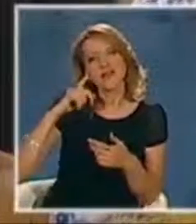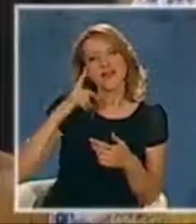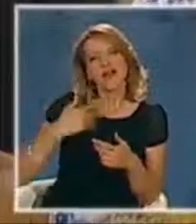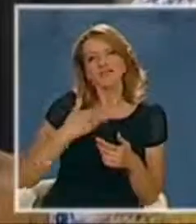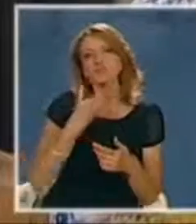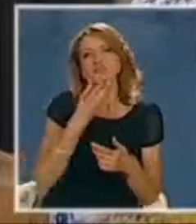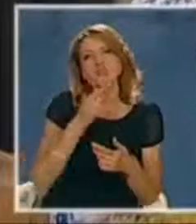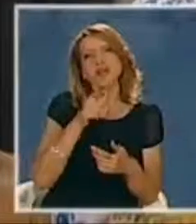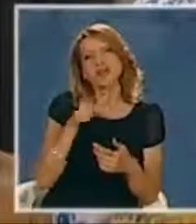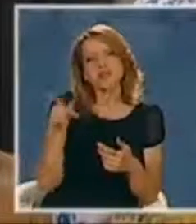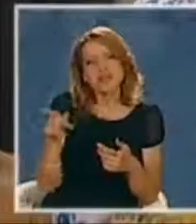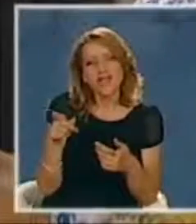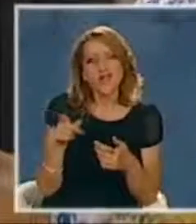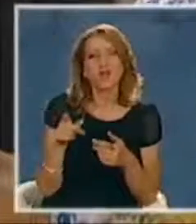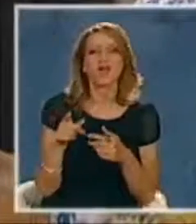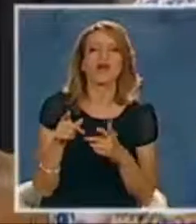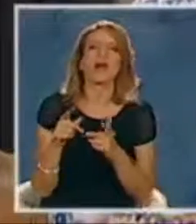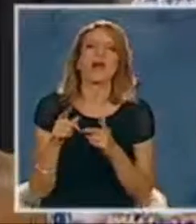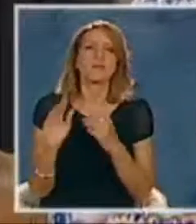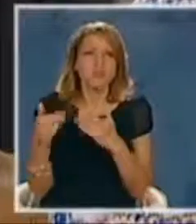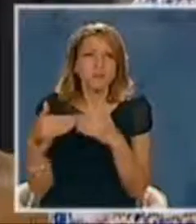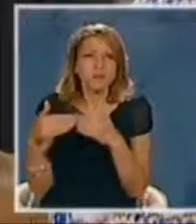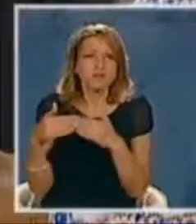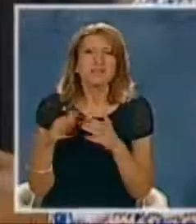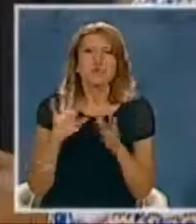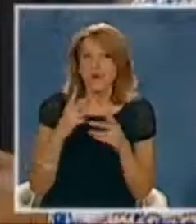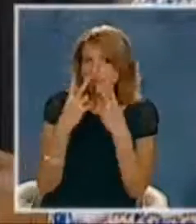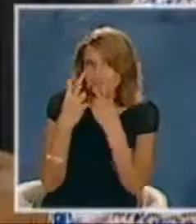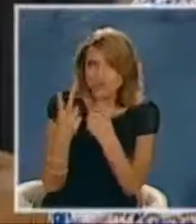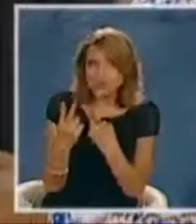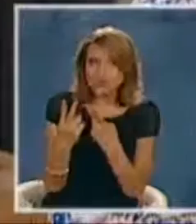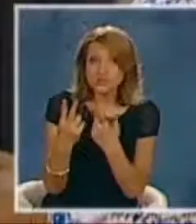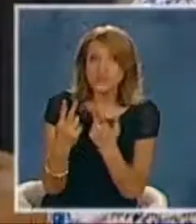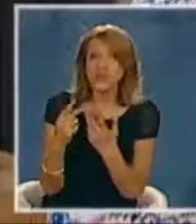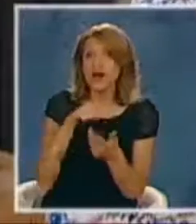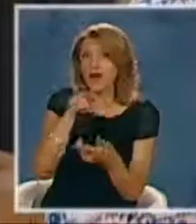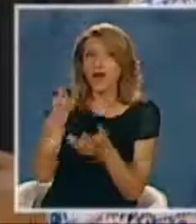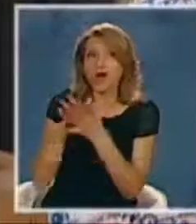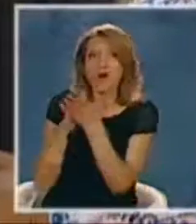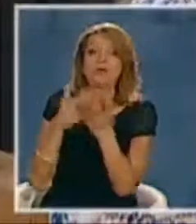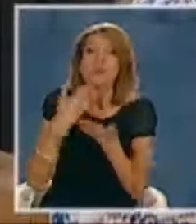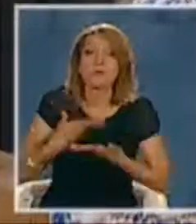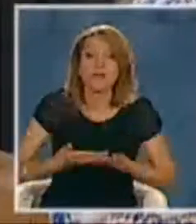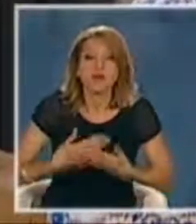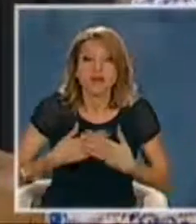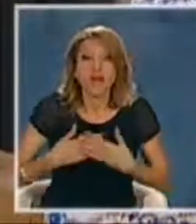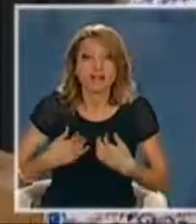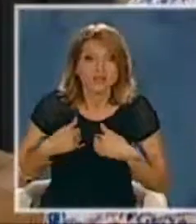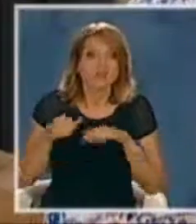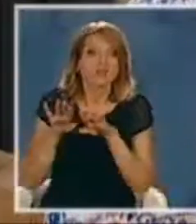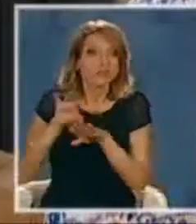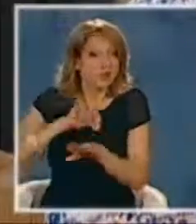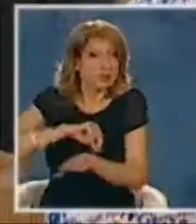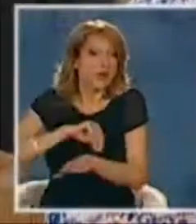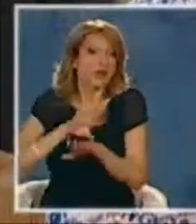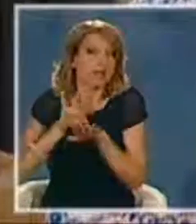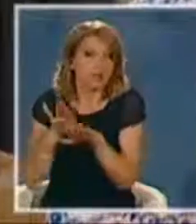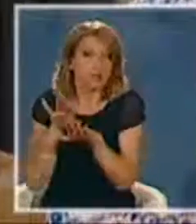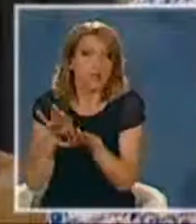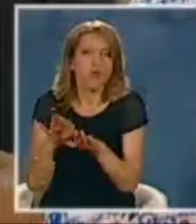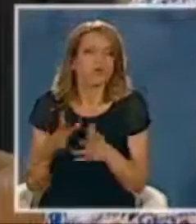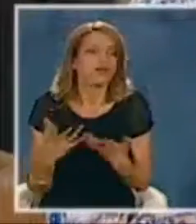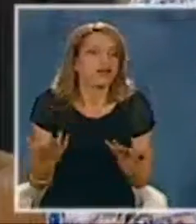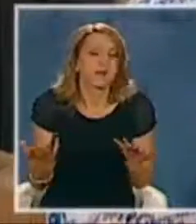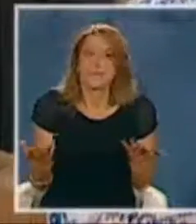е, в един такъв момент, когато вижда благодарностите на хора, наистина, на които е помогнал,